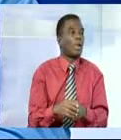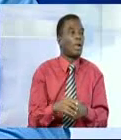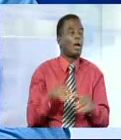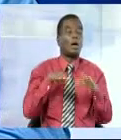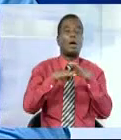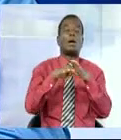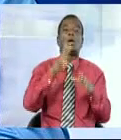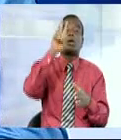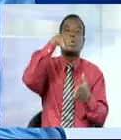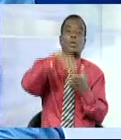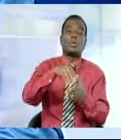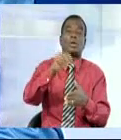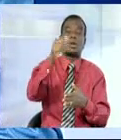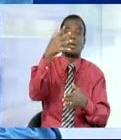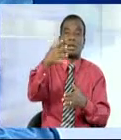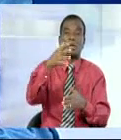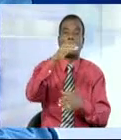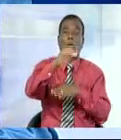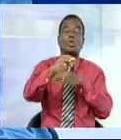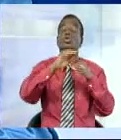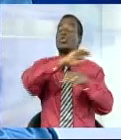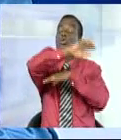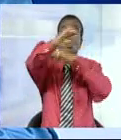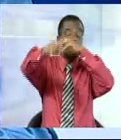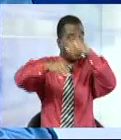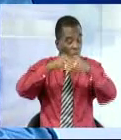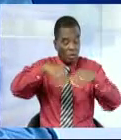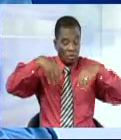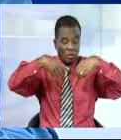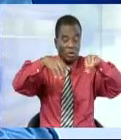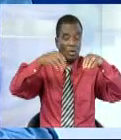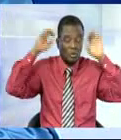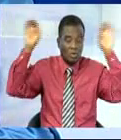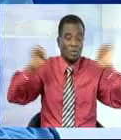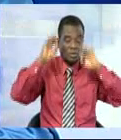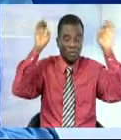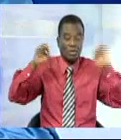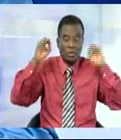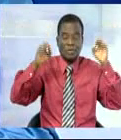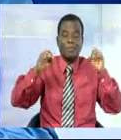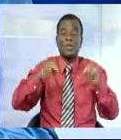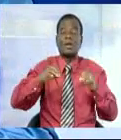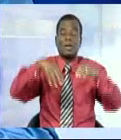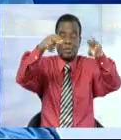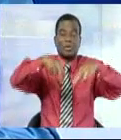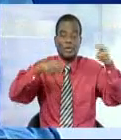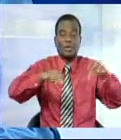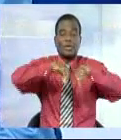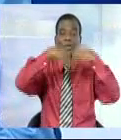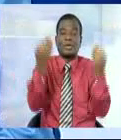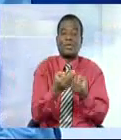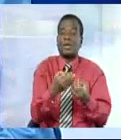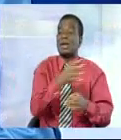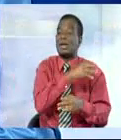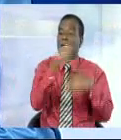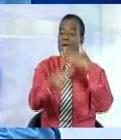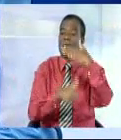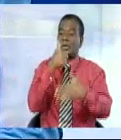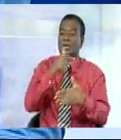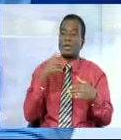le monde entier célébrera l'année internationale de l'agriculture familiale sous l'égide des Nations Unies. Un événement qui